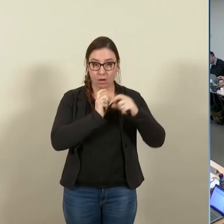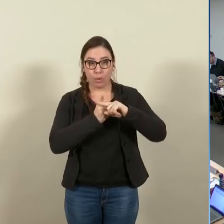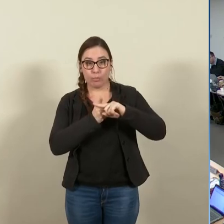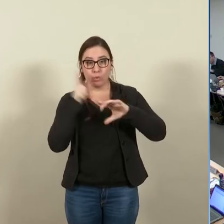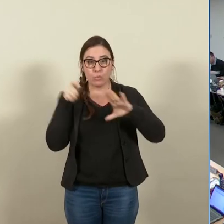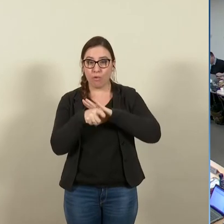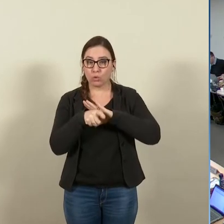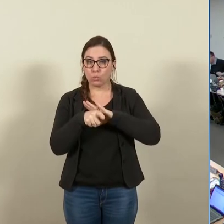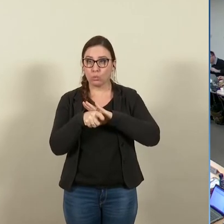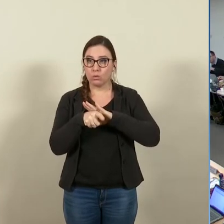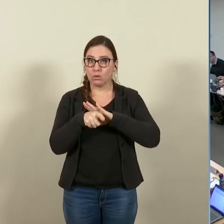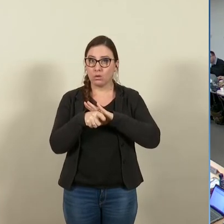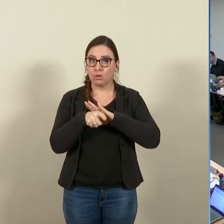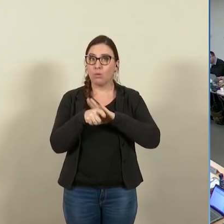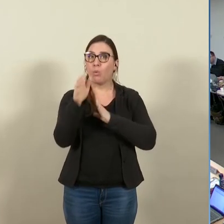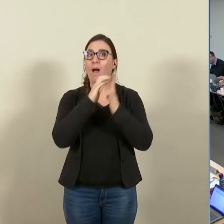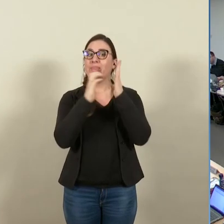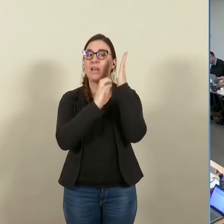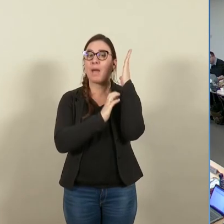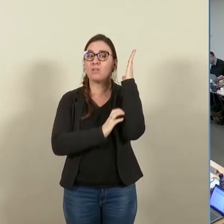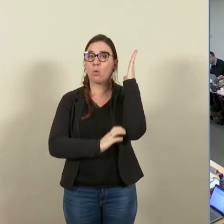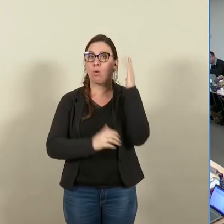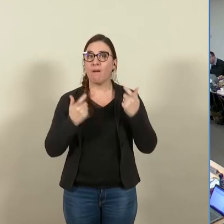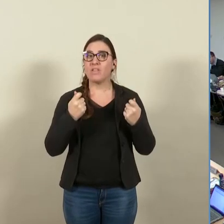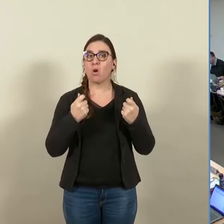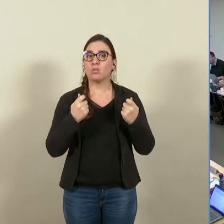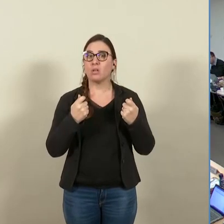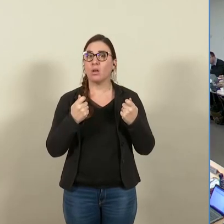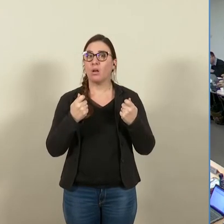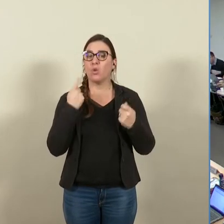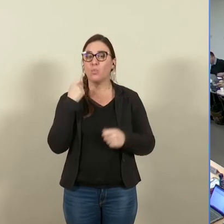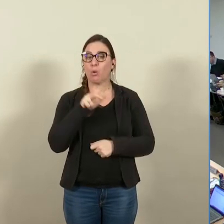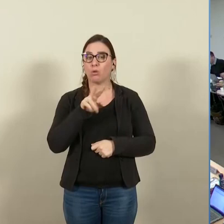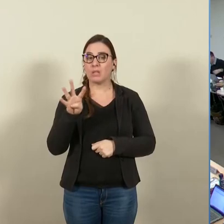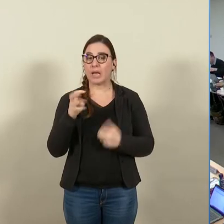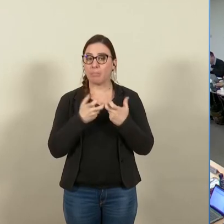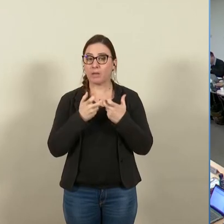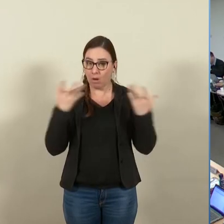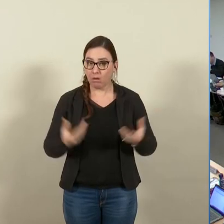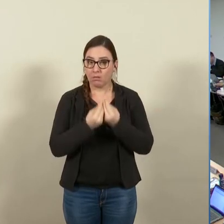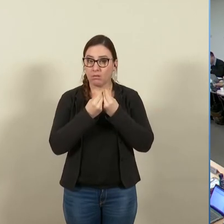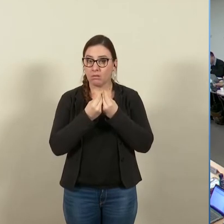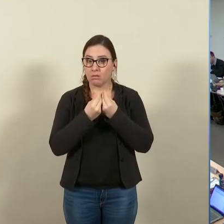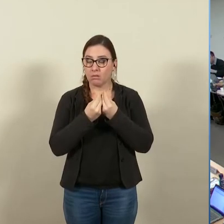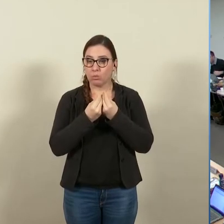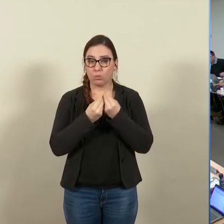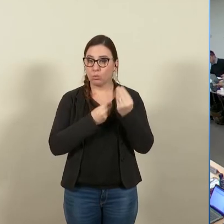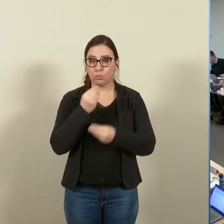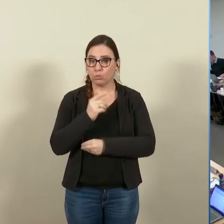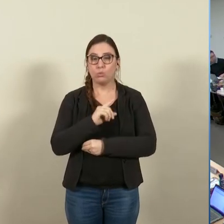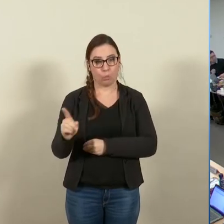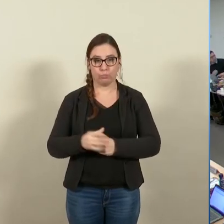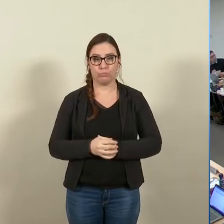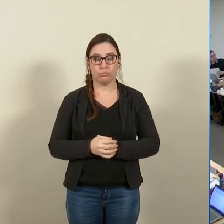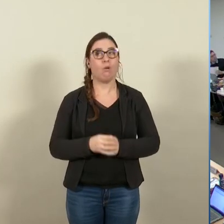subvention et qui passera après dans les délibérations plus tard sur l'aspect finances dans dans la délibération 34 est-ce qu'on groupe la politique sportive globalement ou non non